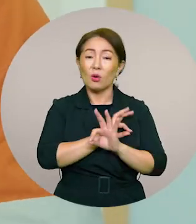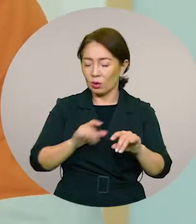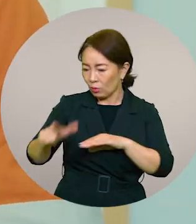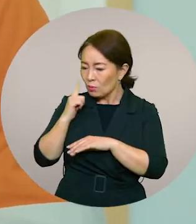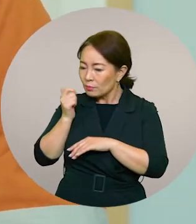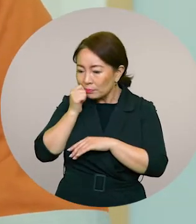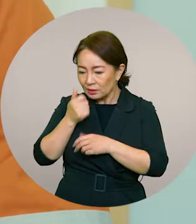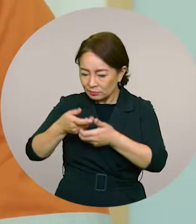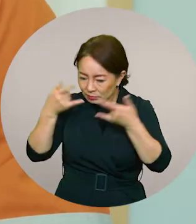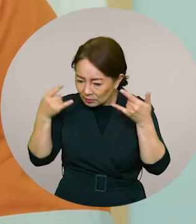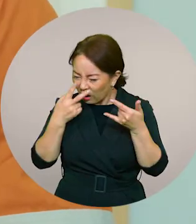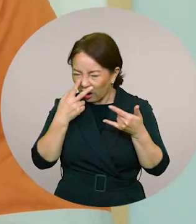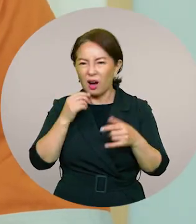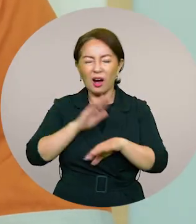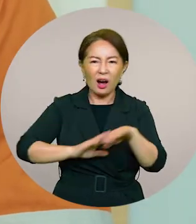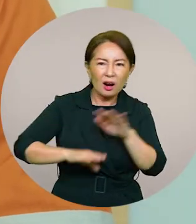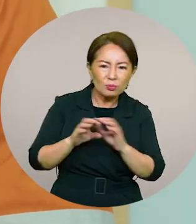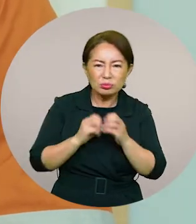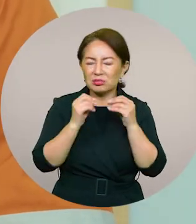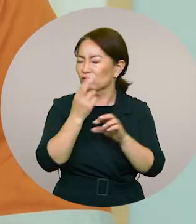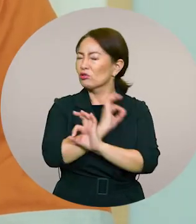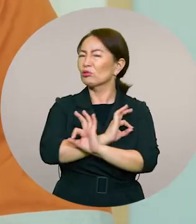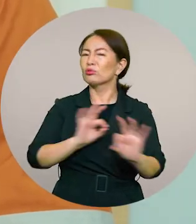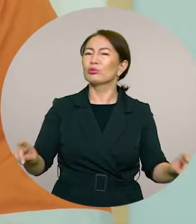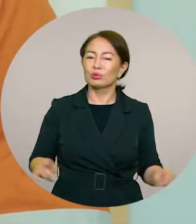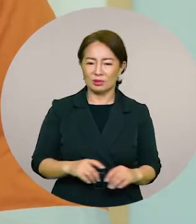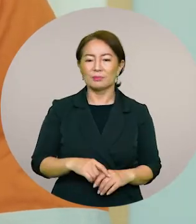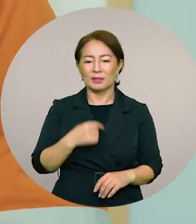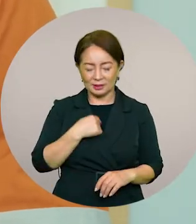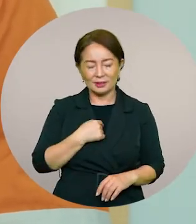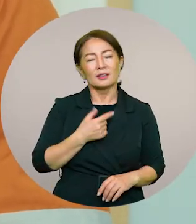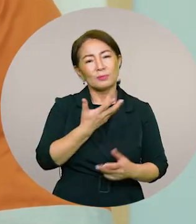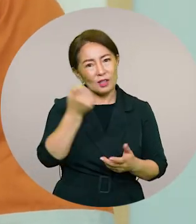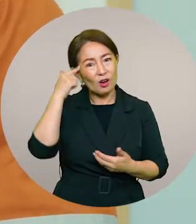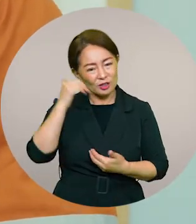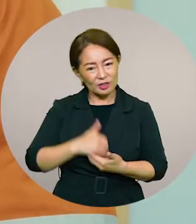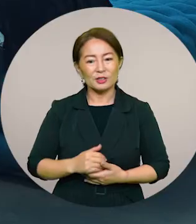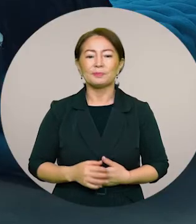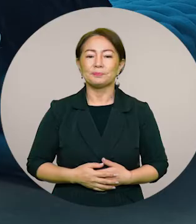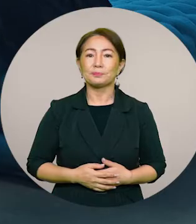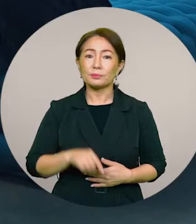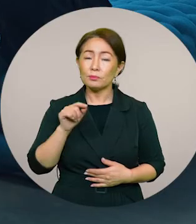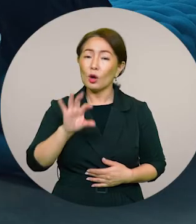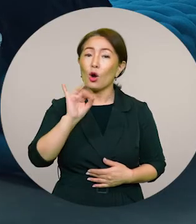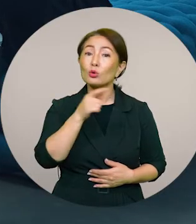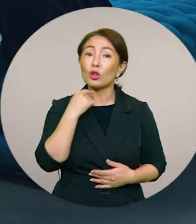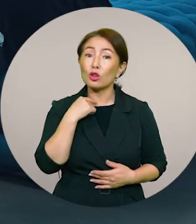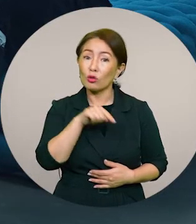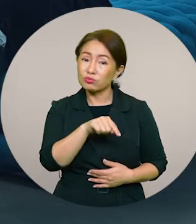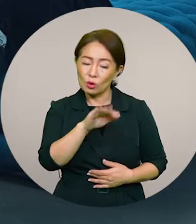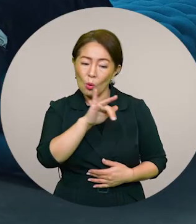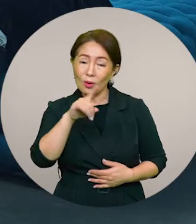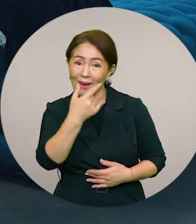ингээд газар дээрээ ингээд гардаж хийн гэдэг бол шал өөр юм байна гэдгийг бол ер нь бол их маш сайн ойлгосон. Одоо энэ оюутлогоо уурхад